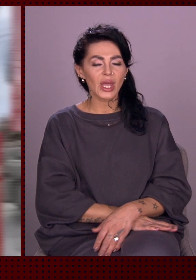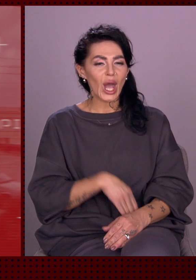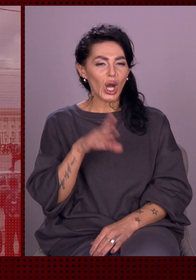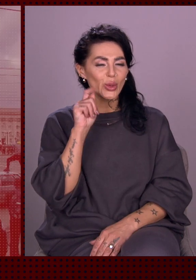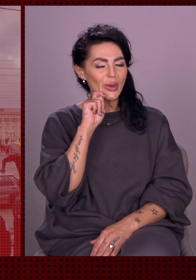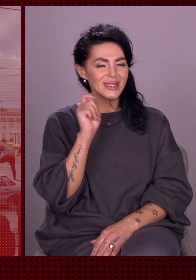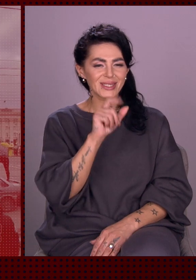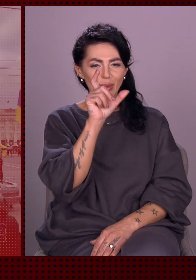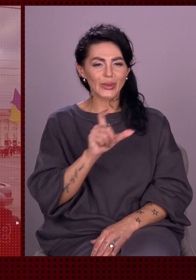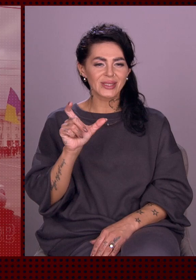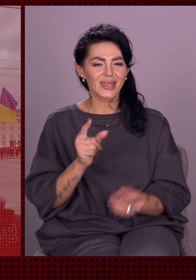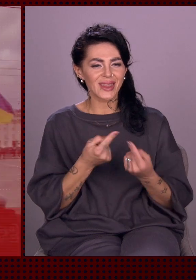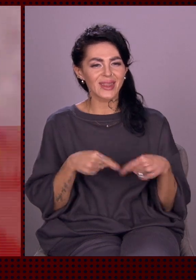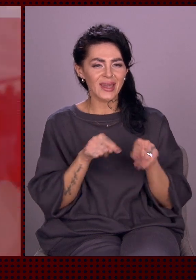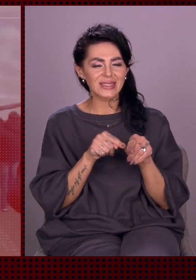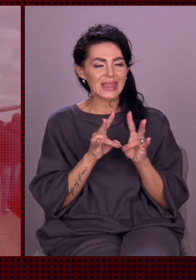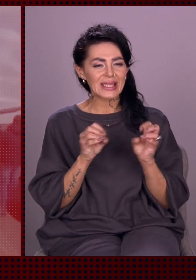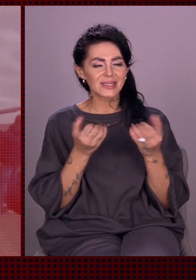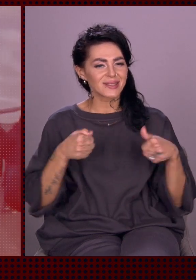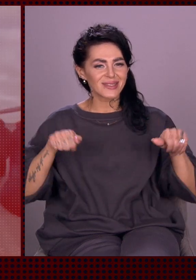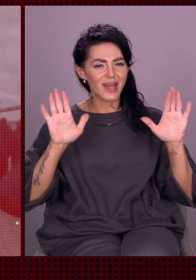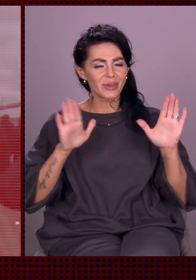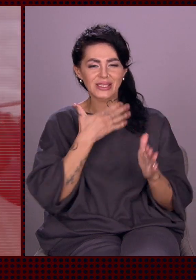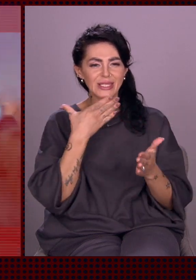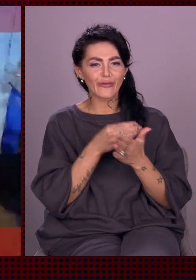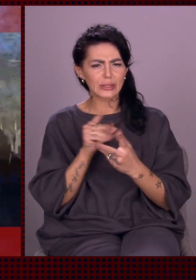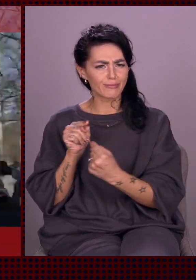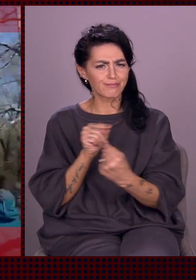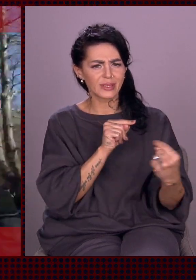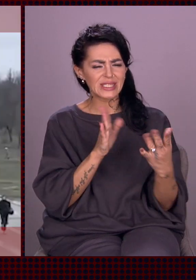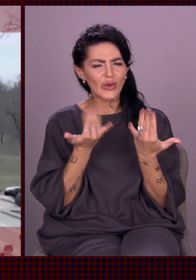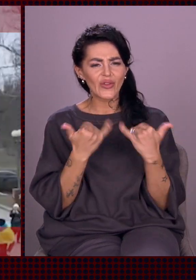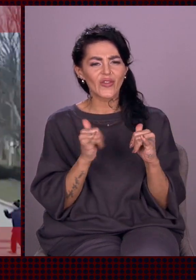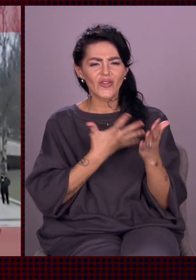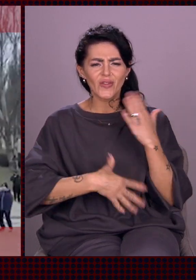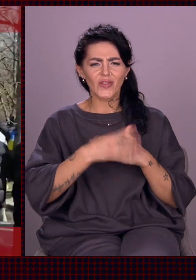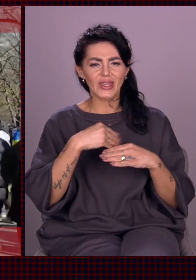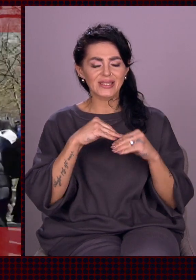Українці – нація незламних, яка своїм спротивом здивувала весь світ.